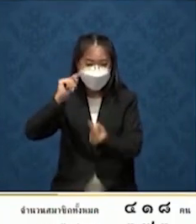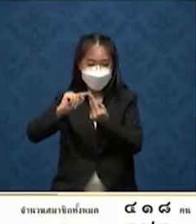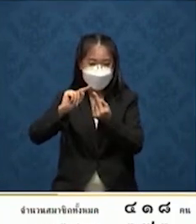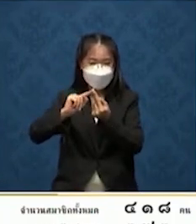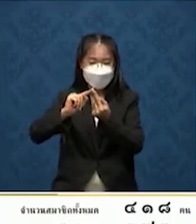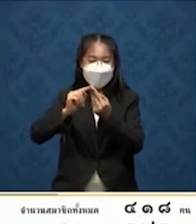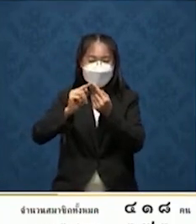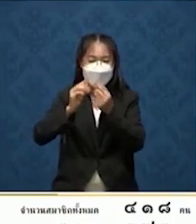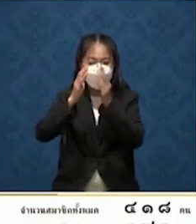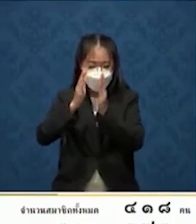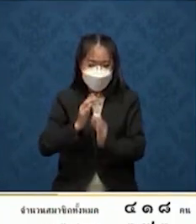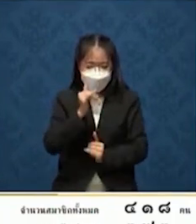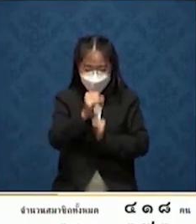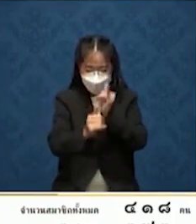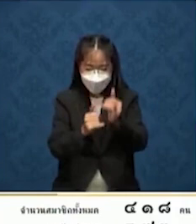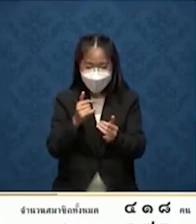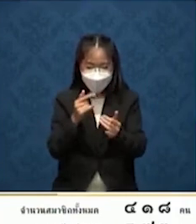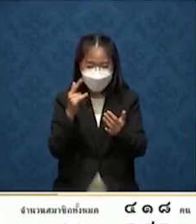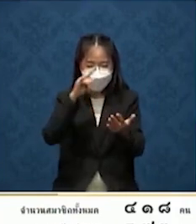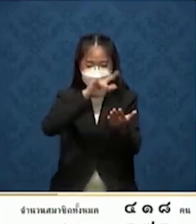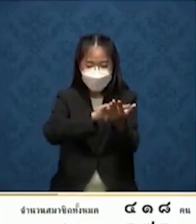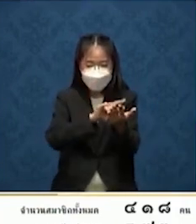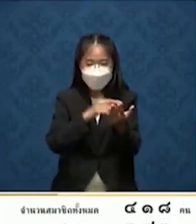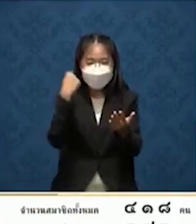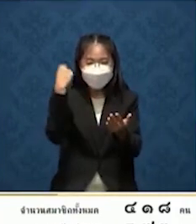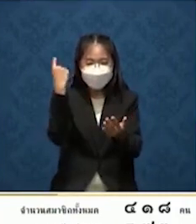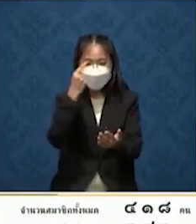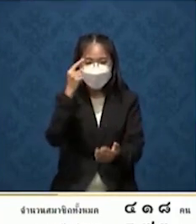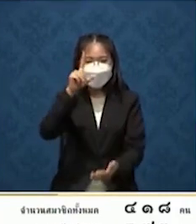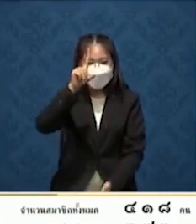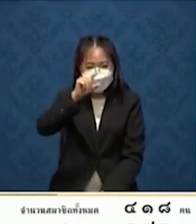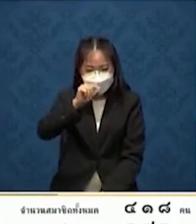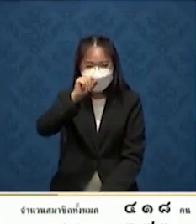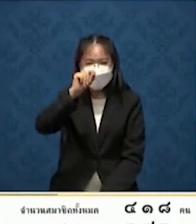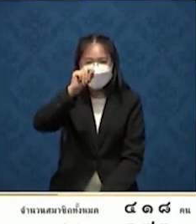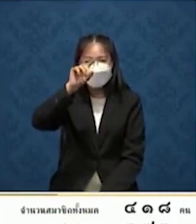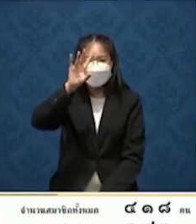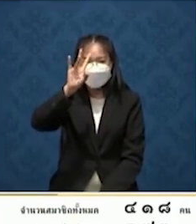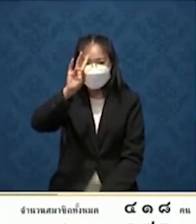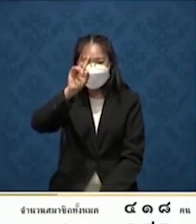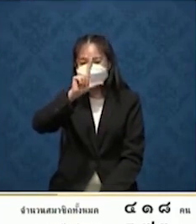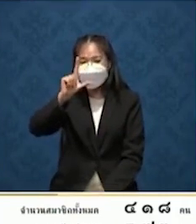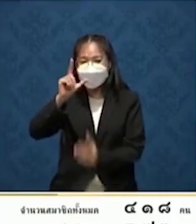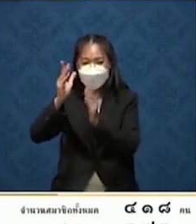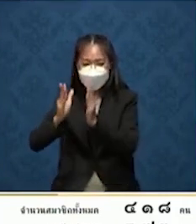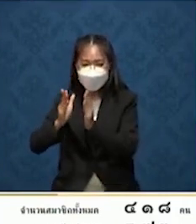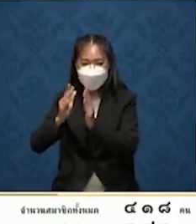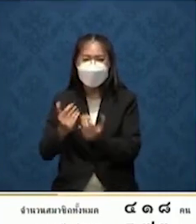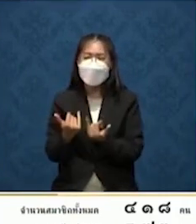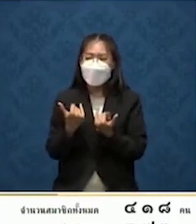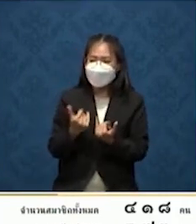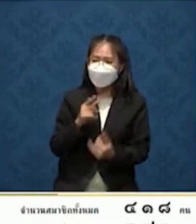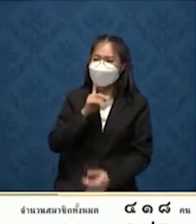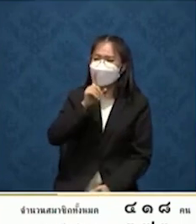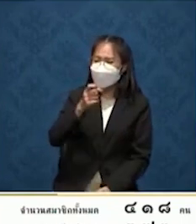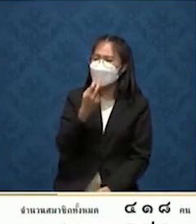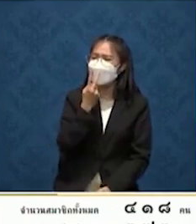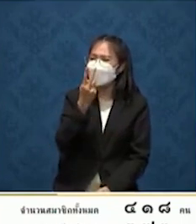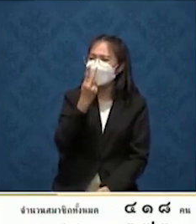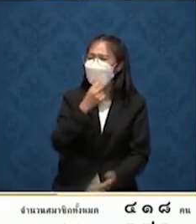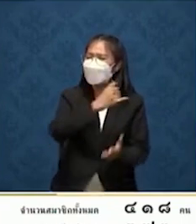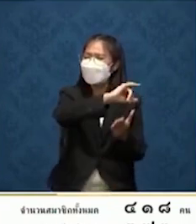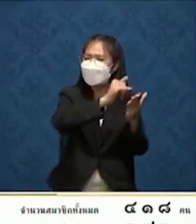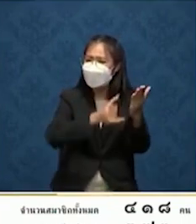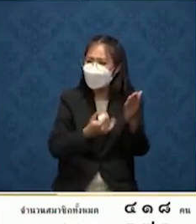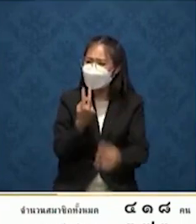าทนะครับเพราะฉะนั้นแล้วในเรื่องการท่องเที่ยวเนี่ยวันนี้นะครับผมไม่เข้าใจว่าท่านไปต่างจังหวัดเนี่ยจะเ